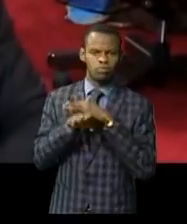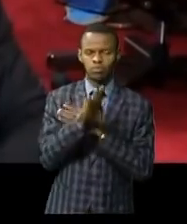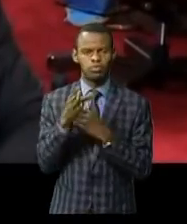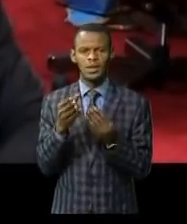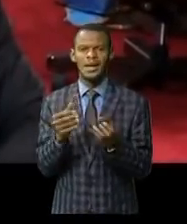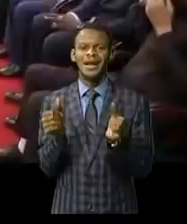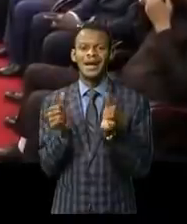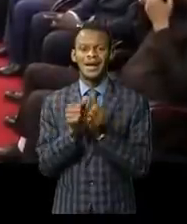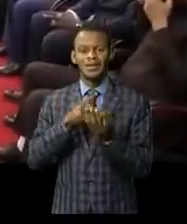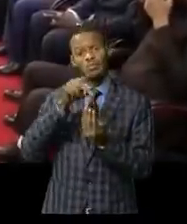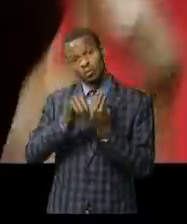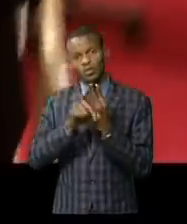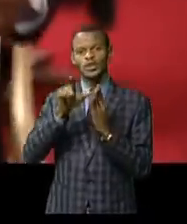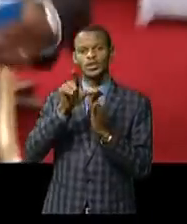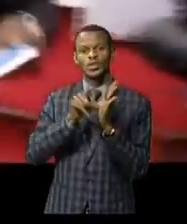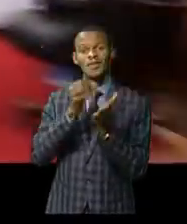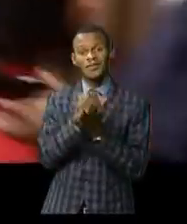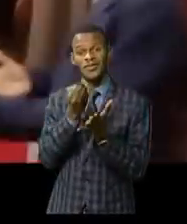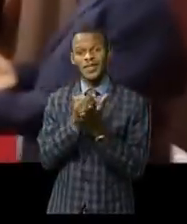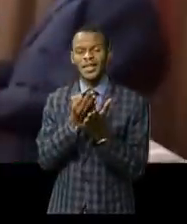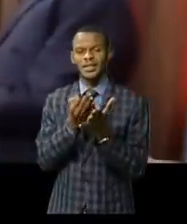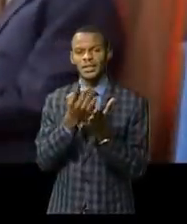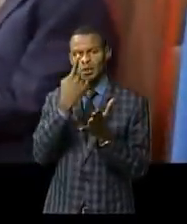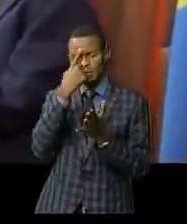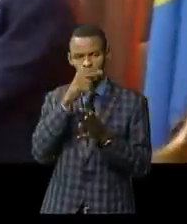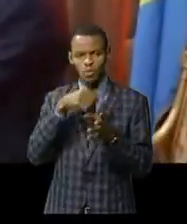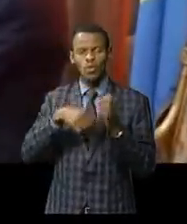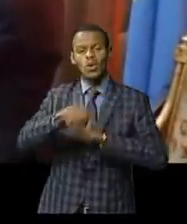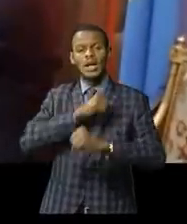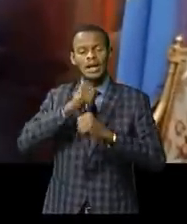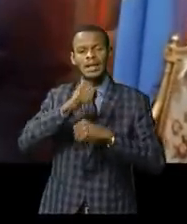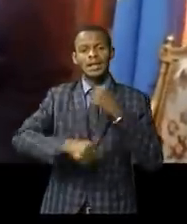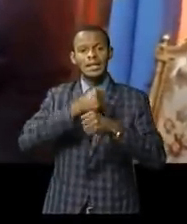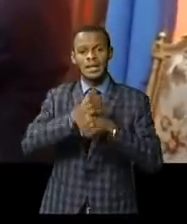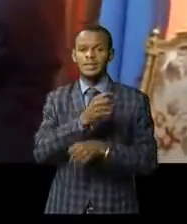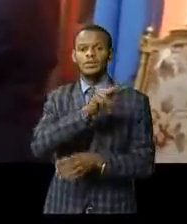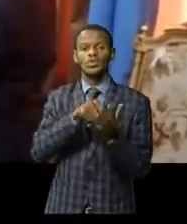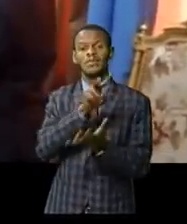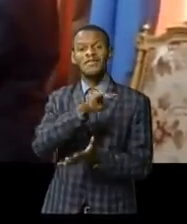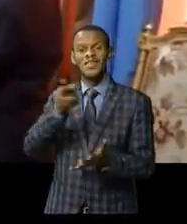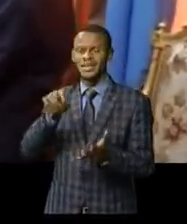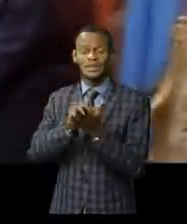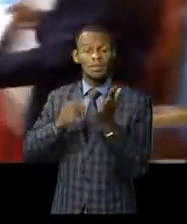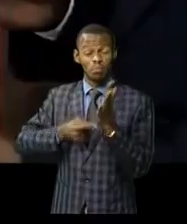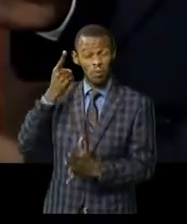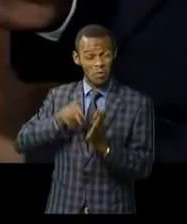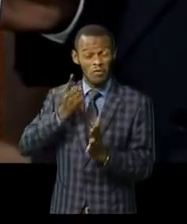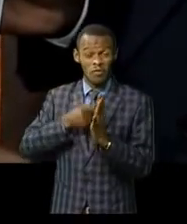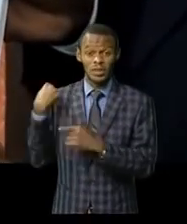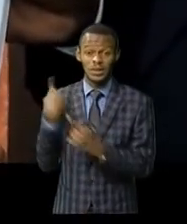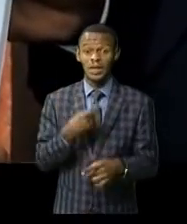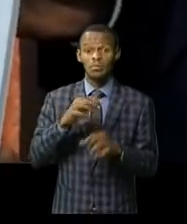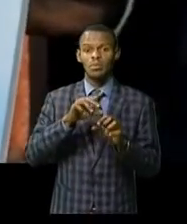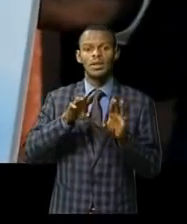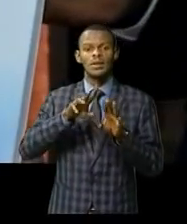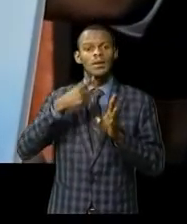Samalukonde Kyenge et les dépôts du projet de loi des finances pour l'exercice 2022, une première dans l'histoire du Parlement de la République démocratique du